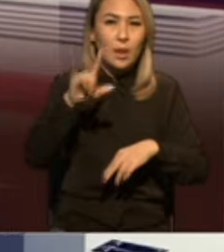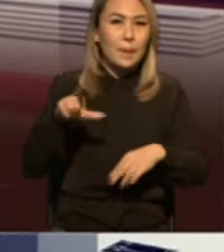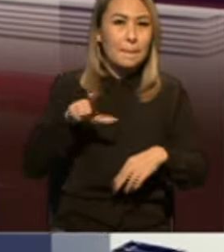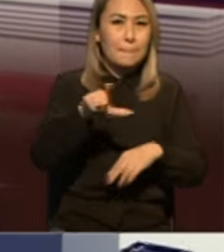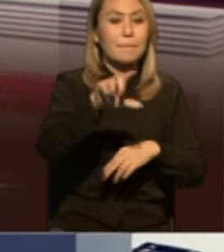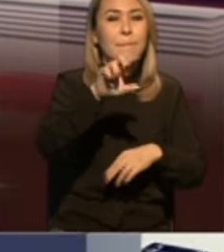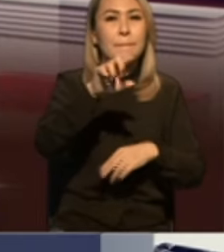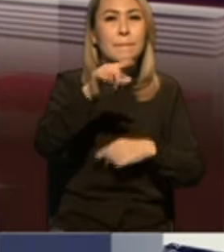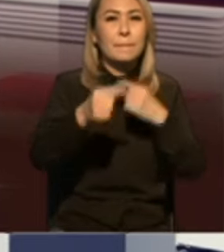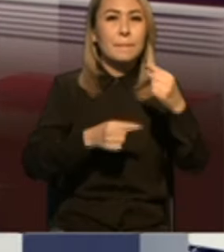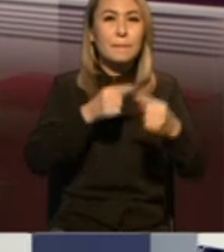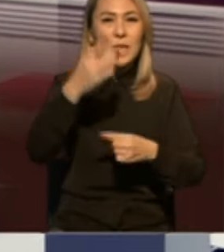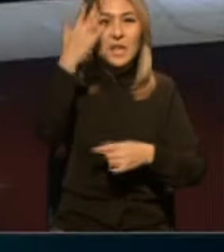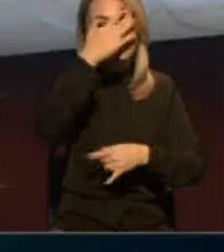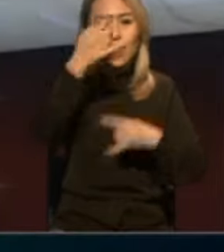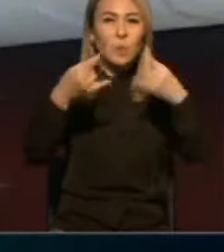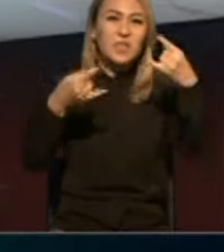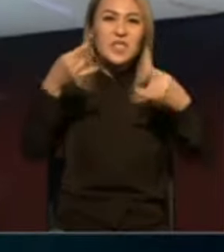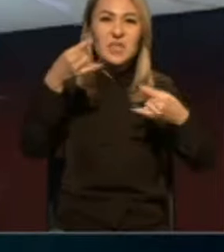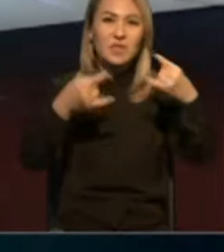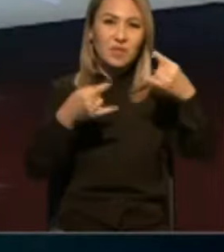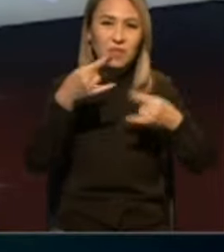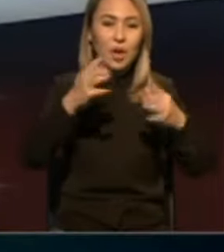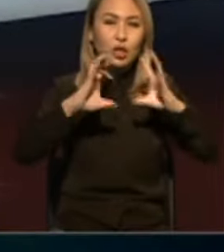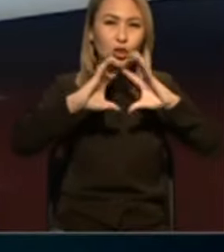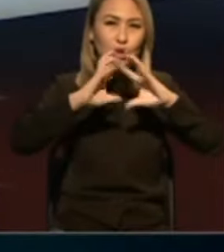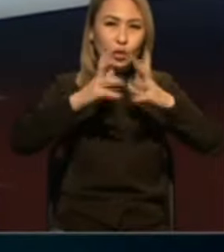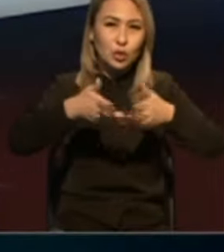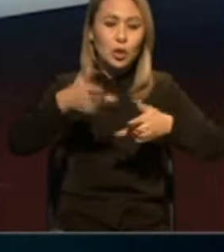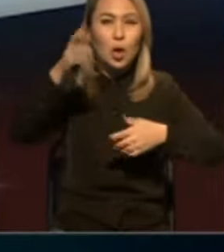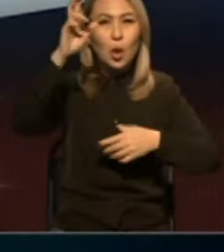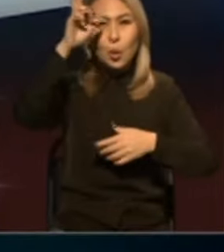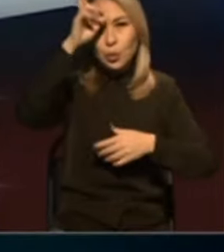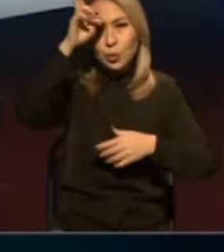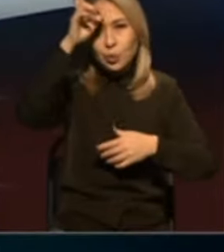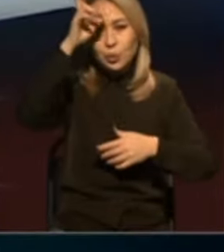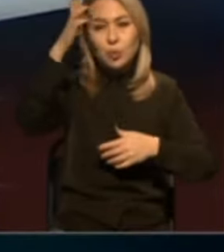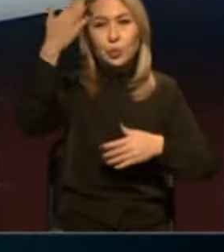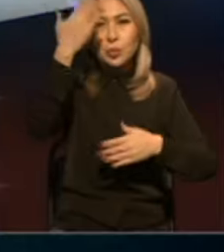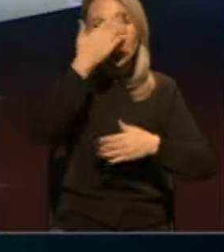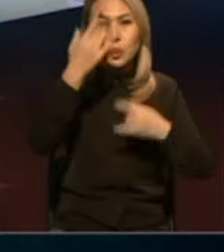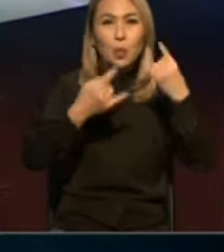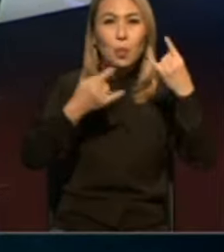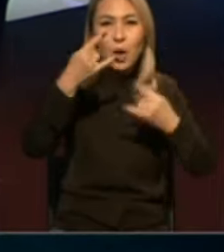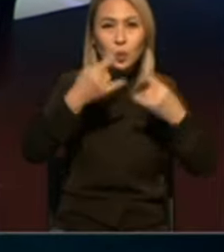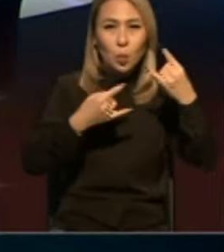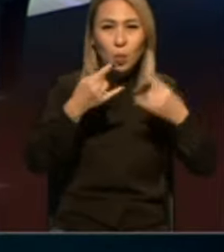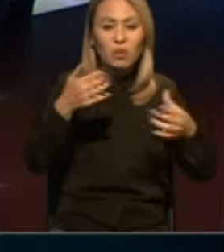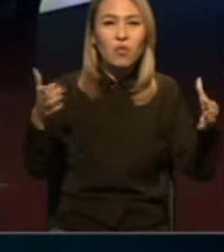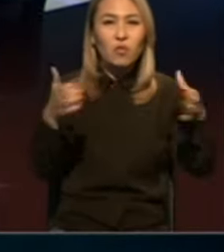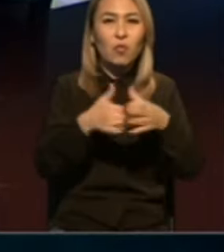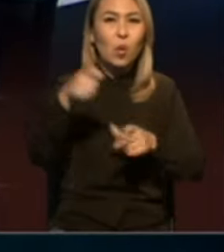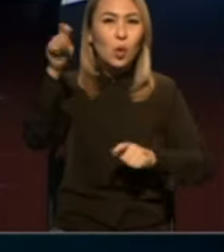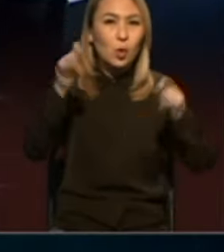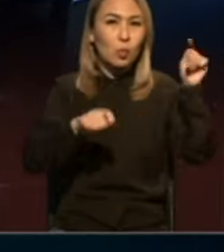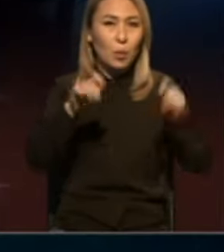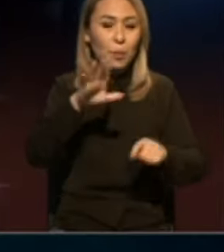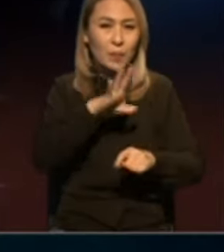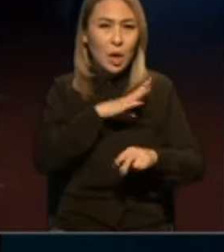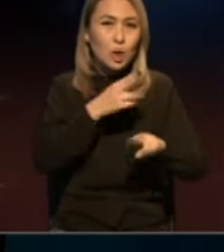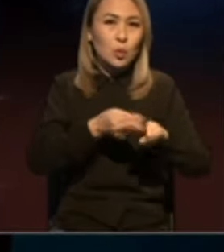Ташкент кинофестивалі аясында дүниежүзілік түркі кинематографтар форумы өткізілген екен.